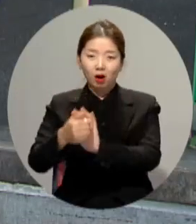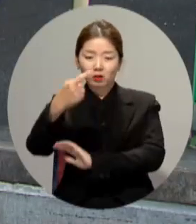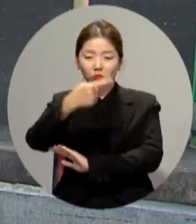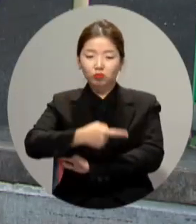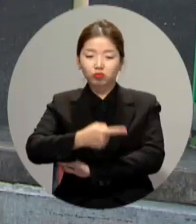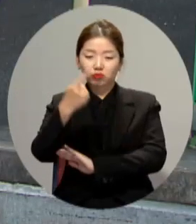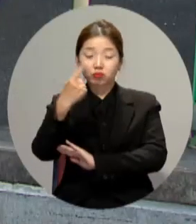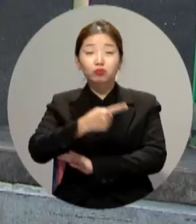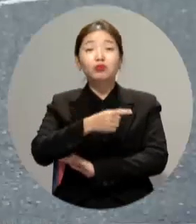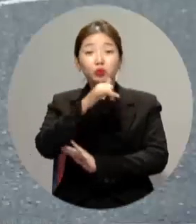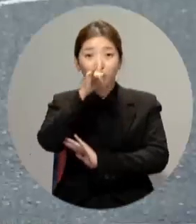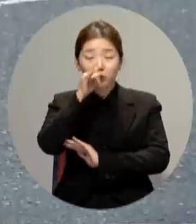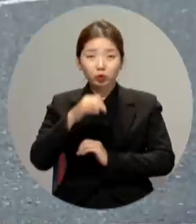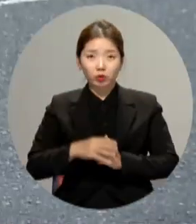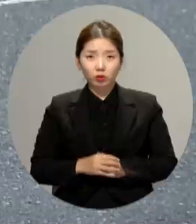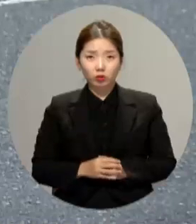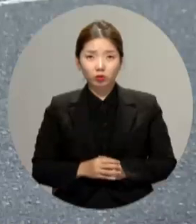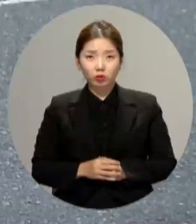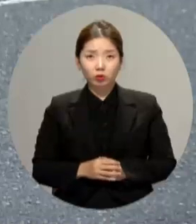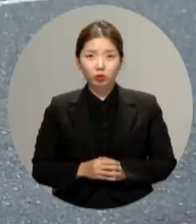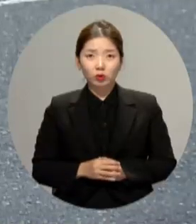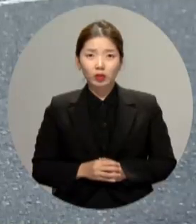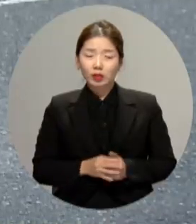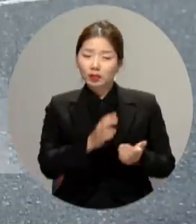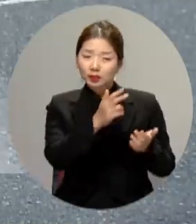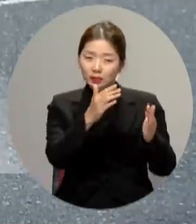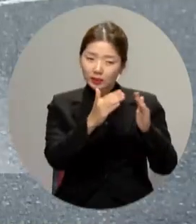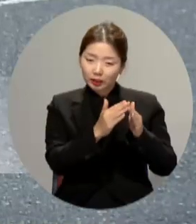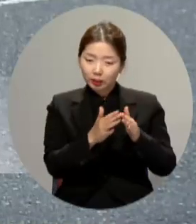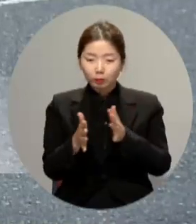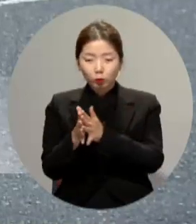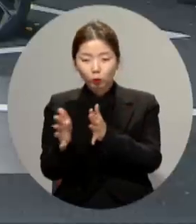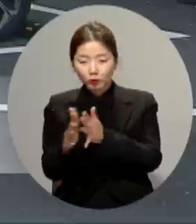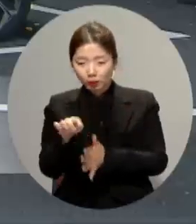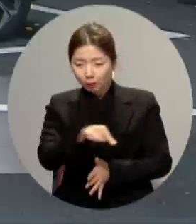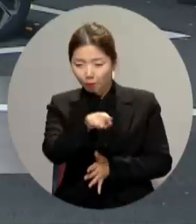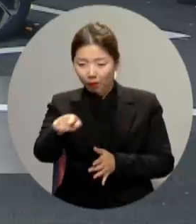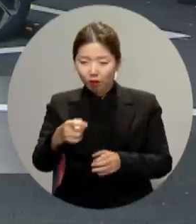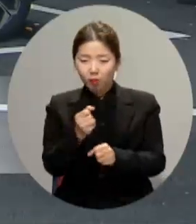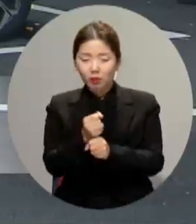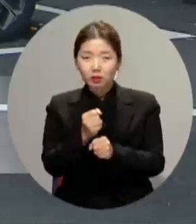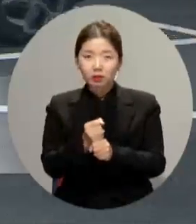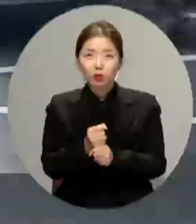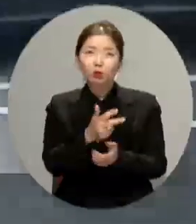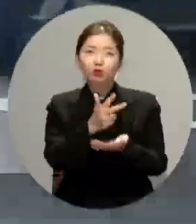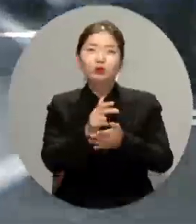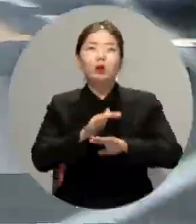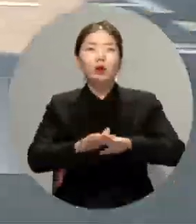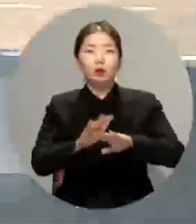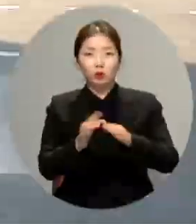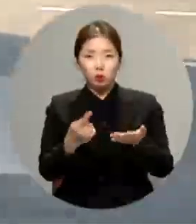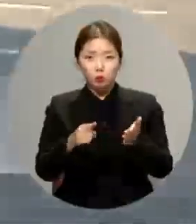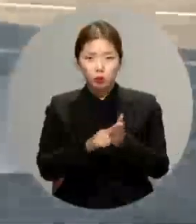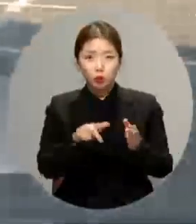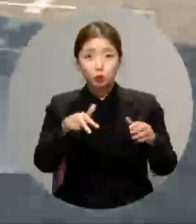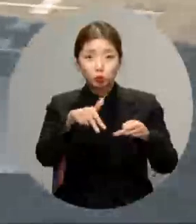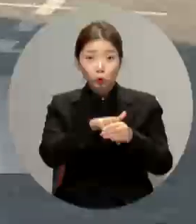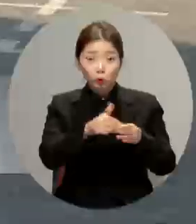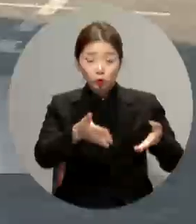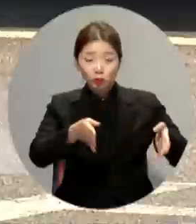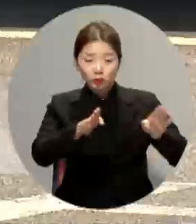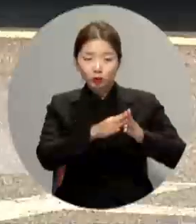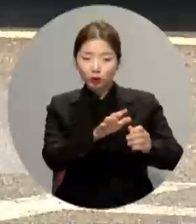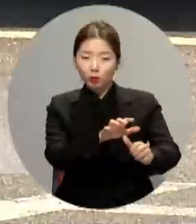등이 설치돼 있습니다. 전주시는 주거단지와 도심권에서 발생하는 주차난을 해소하겠다며 종교시설 등을